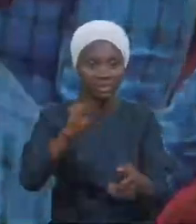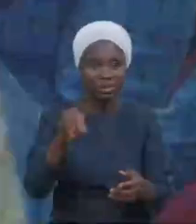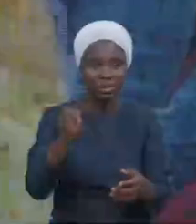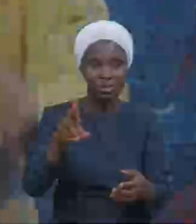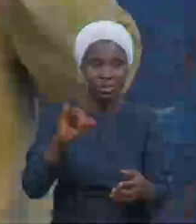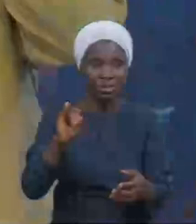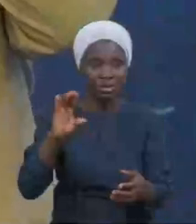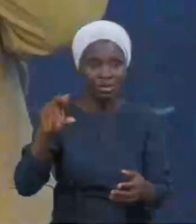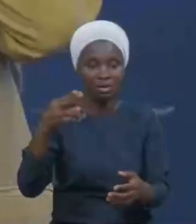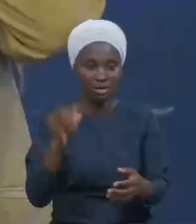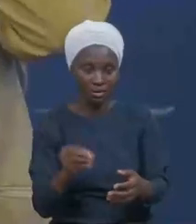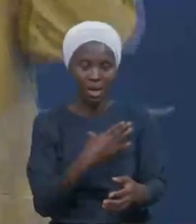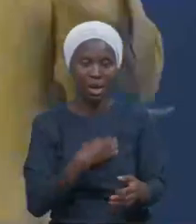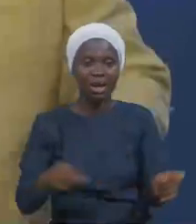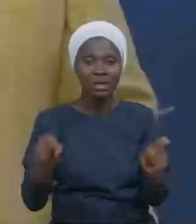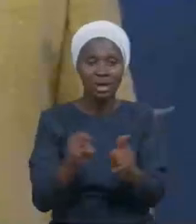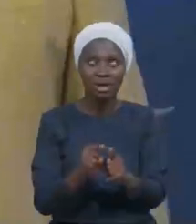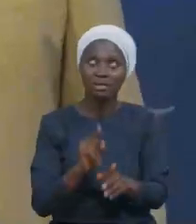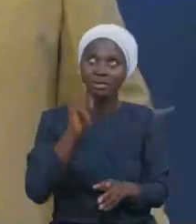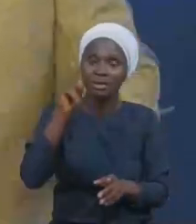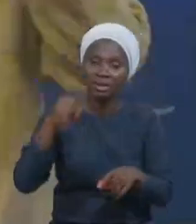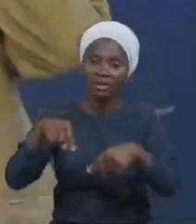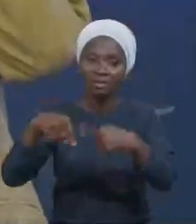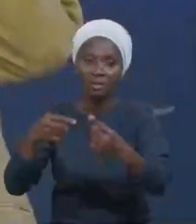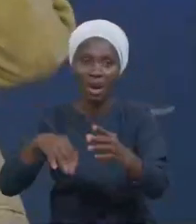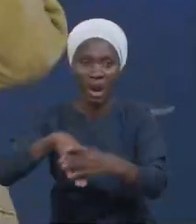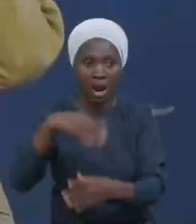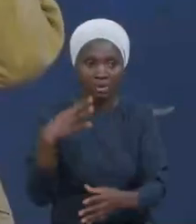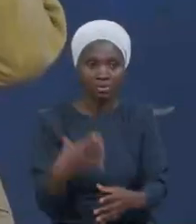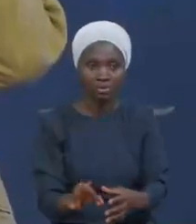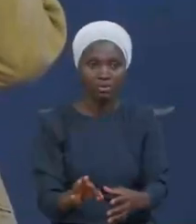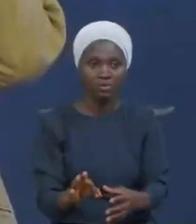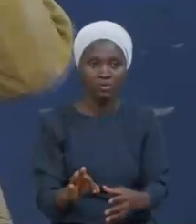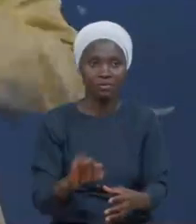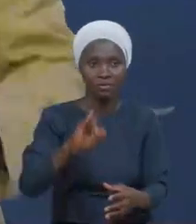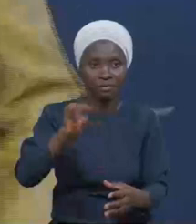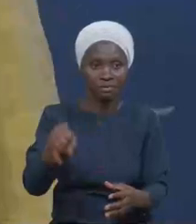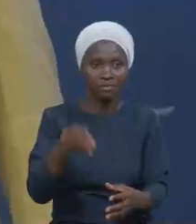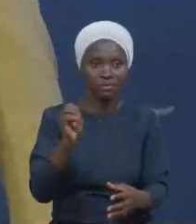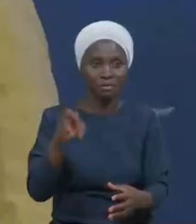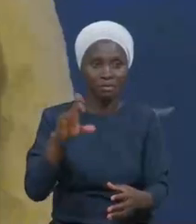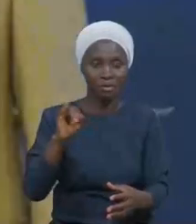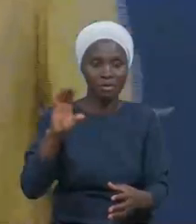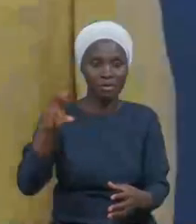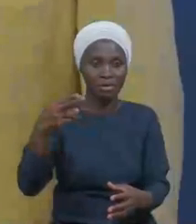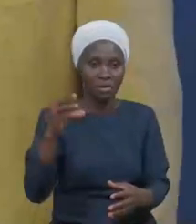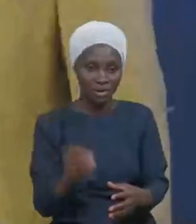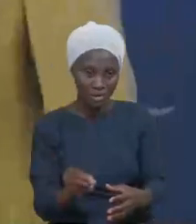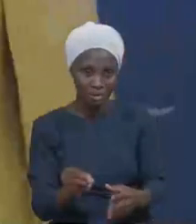sortit, avec ses disciples et une grande foule, une assez grande